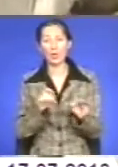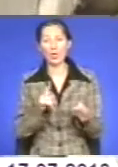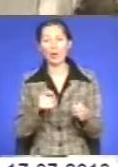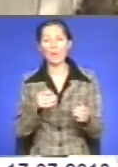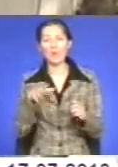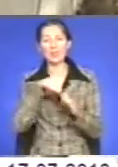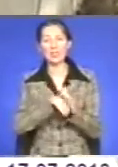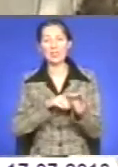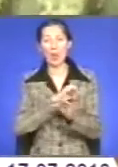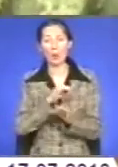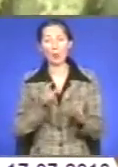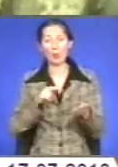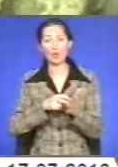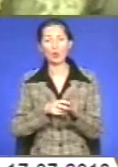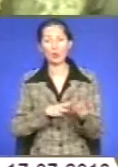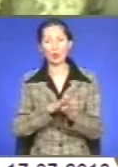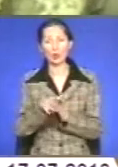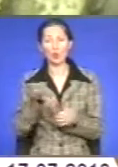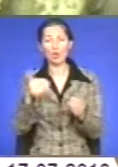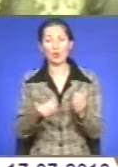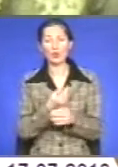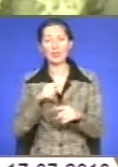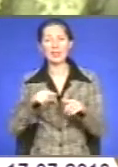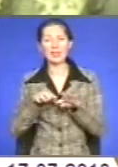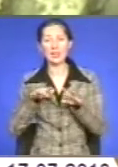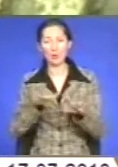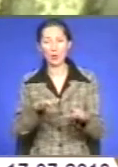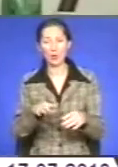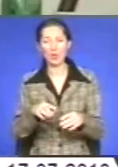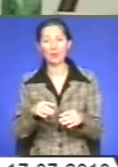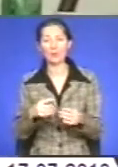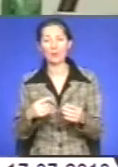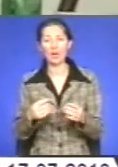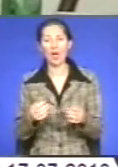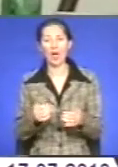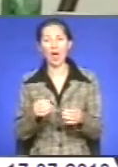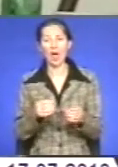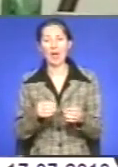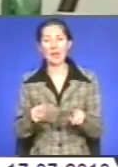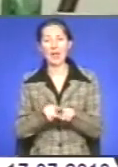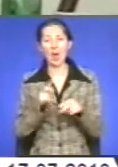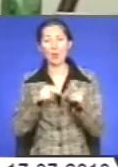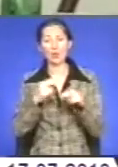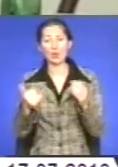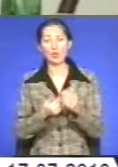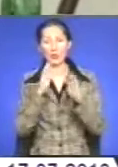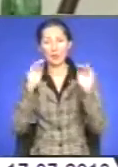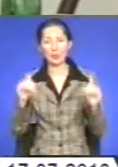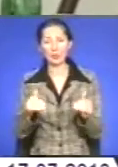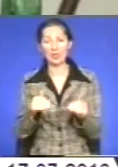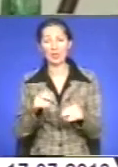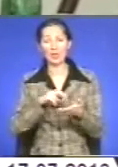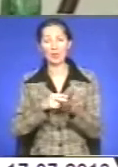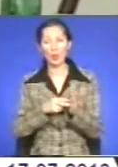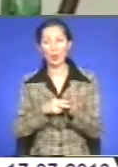втілення проєкту планується використовувати нові технології зрошення та будувати теплиці. У рамках проєкту ми плануємо збудувати тепличний